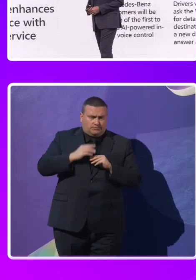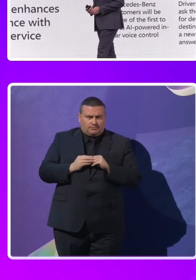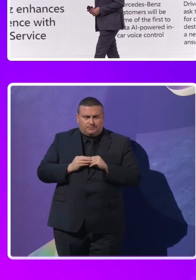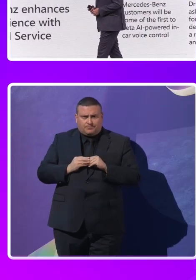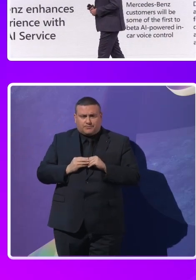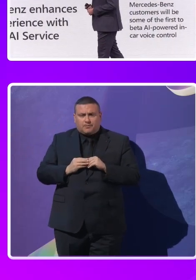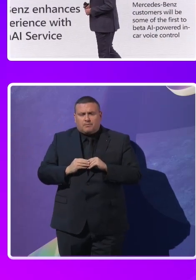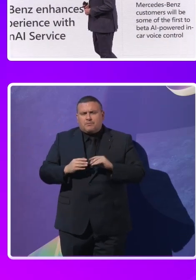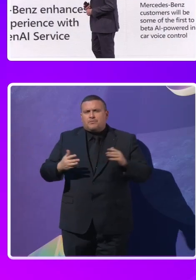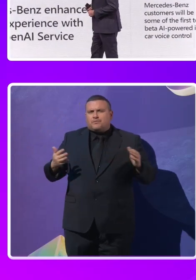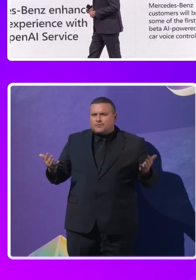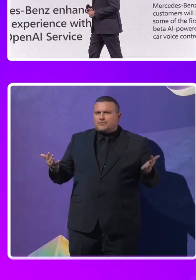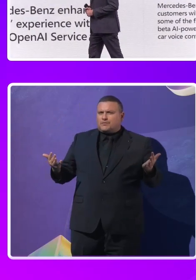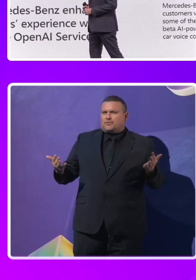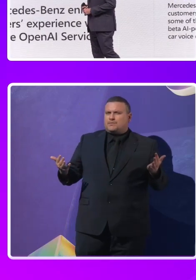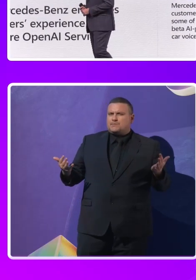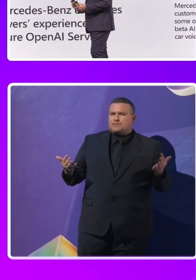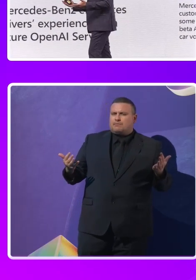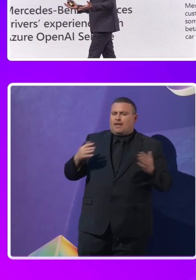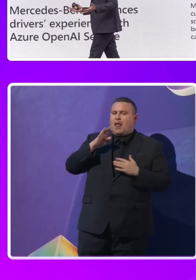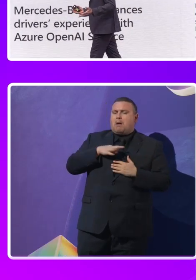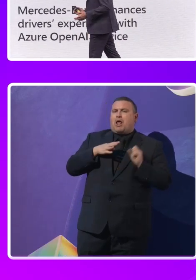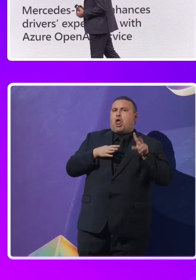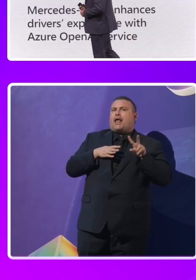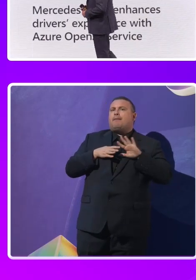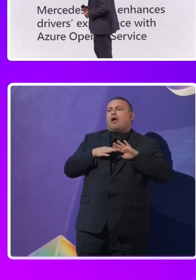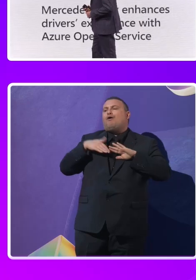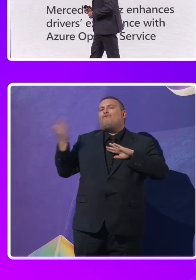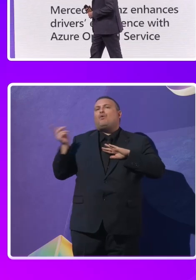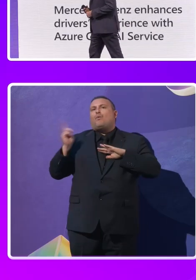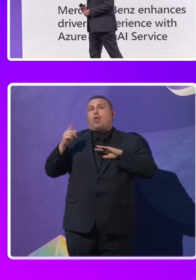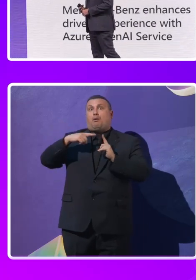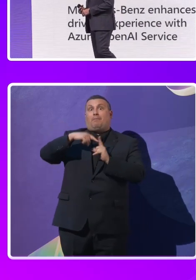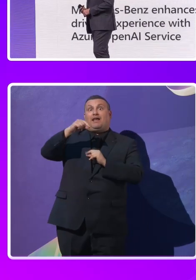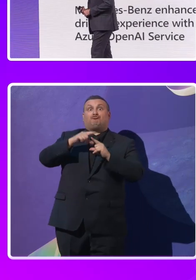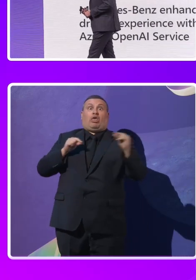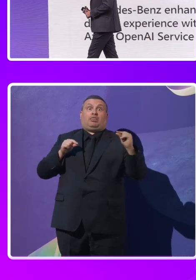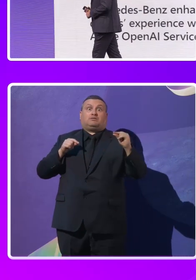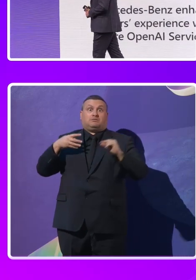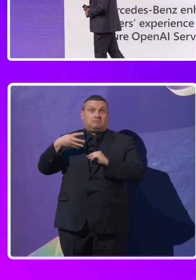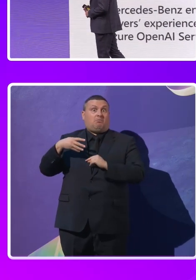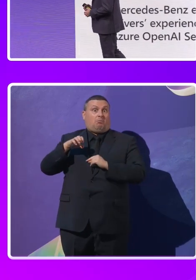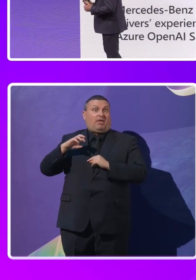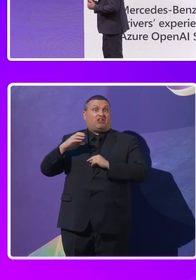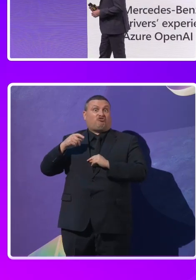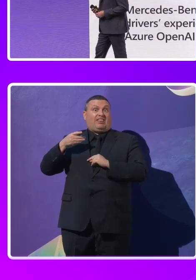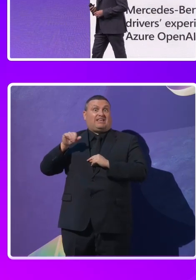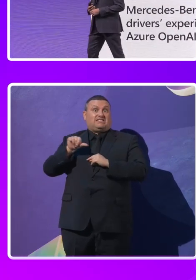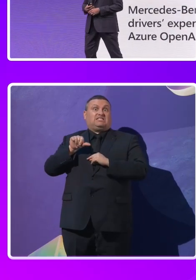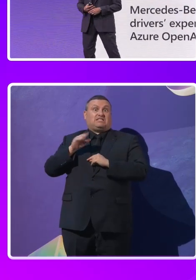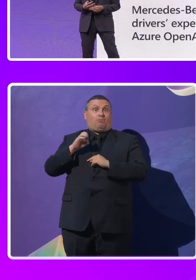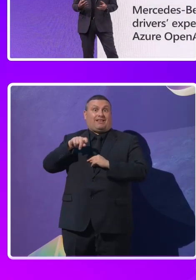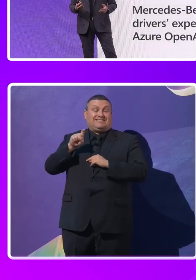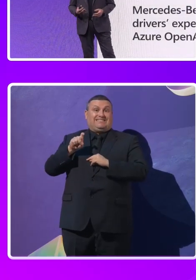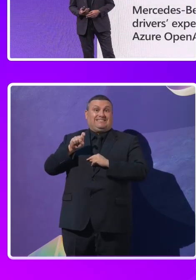esempio interno a Microsoft vi parlo di mercedes-benz mercedes-benz ha deciso di usare le nostre